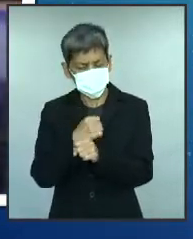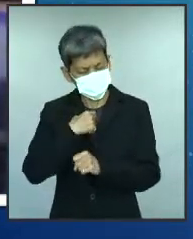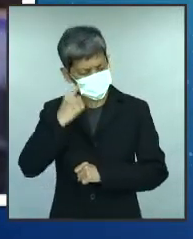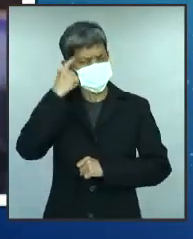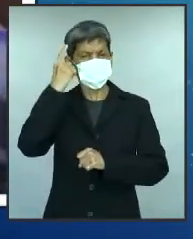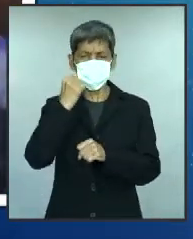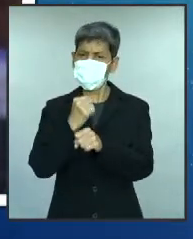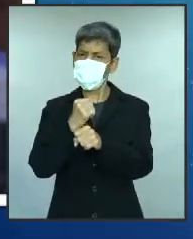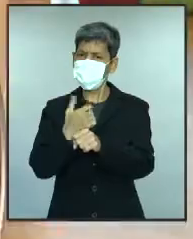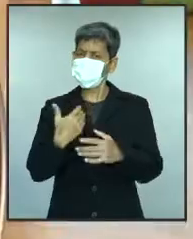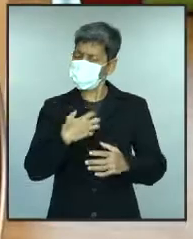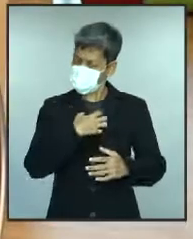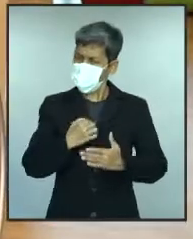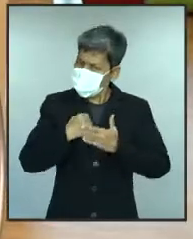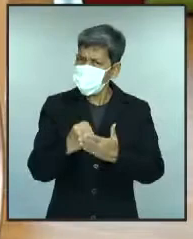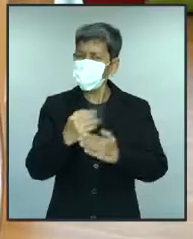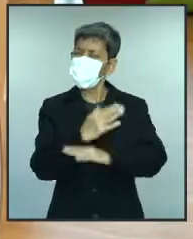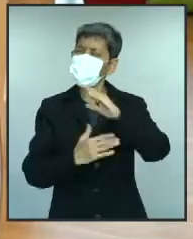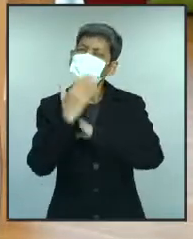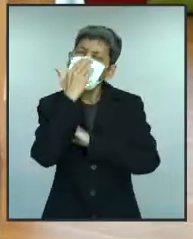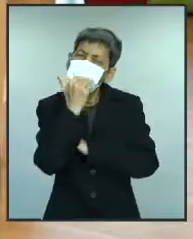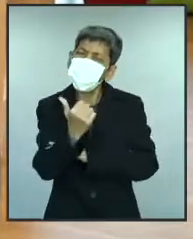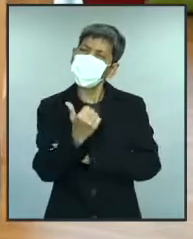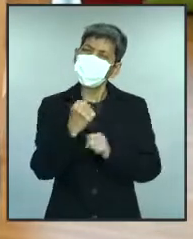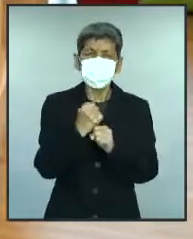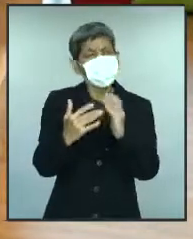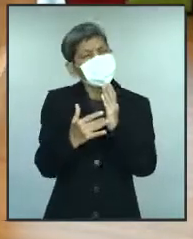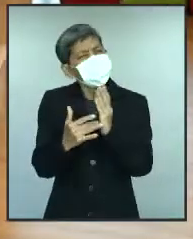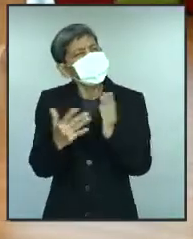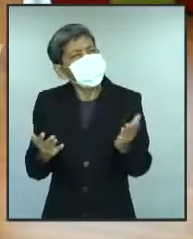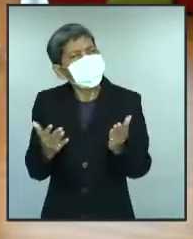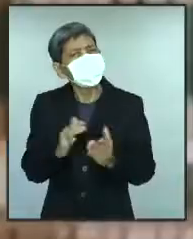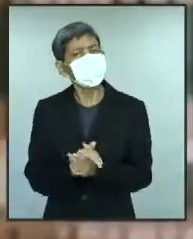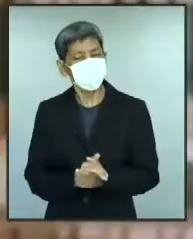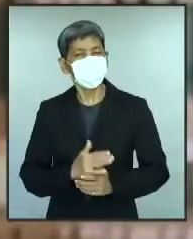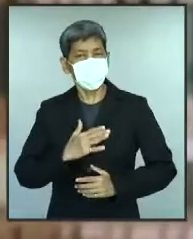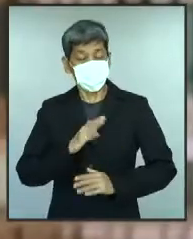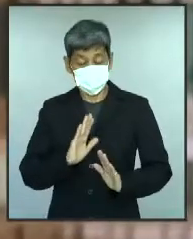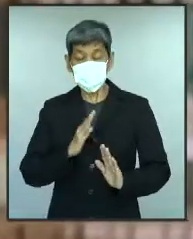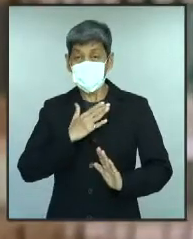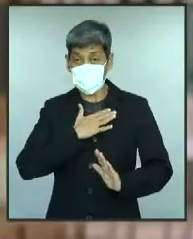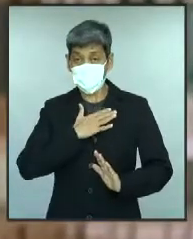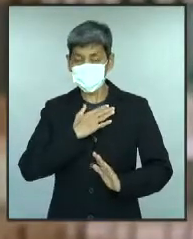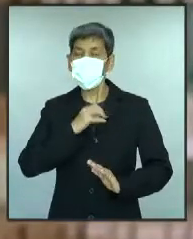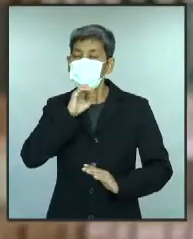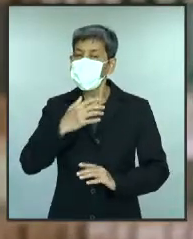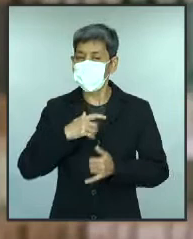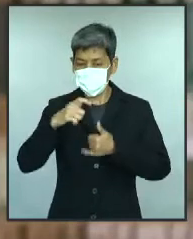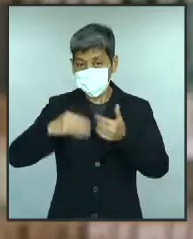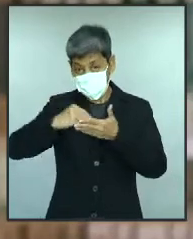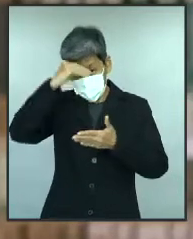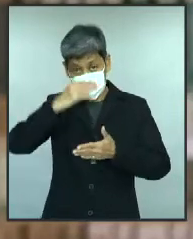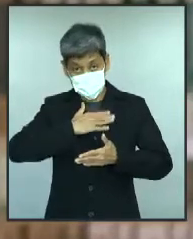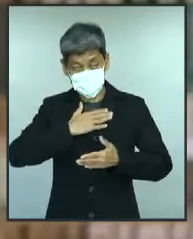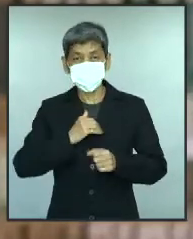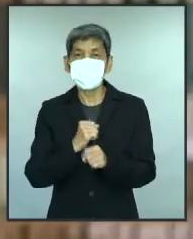องเห็นว่าอยากจะเข้ามาช่วยเหลือคนพิการในเรื่องของนวัตกรรมและเทคโนโลยีต่าง ๆก่อนอื่นต้องบอกว่าแบ็คกราวด์ผมก็จบมาท